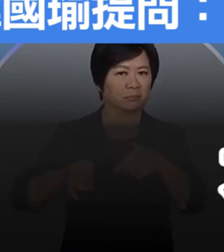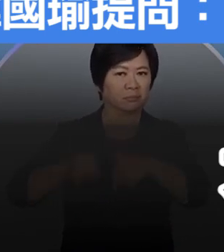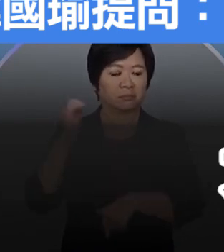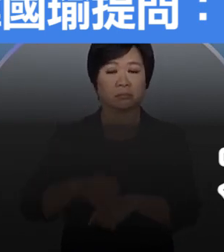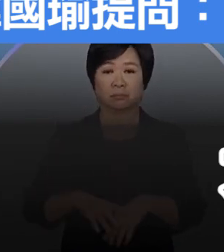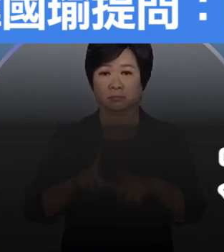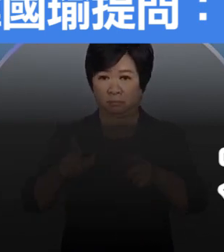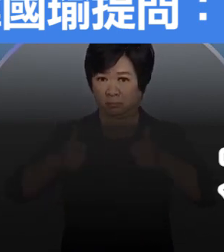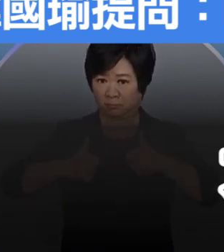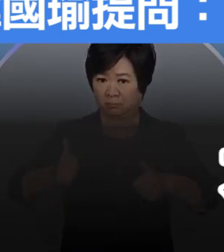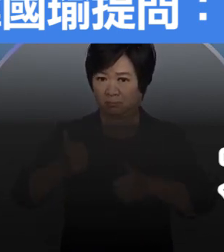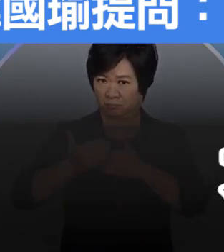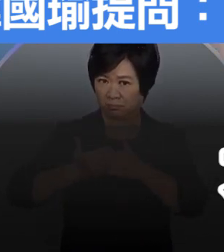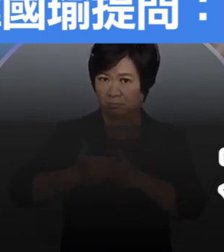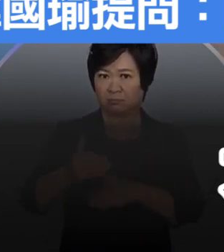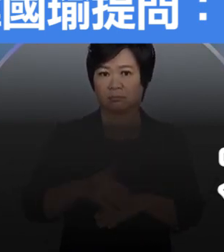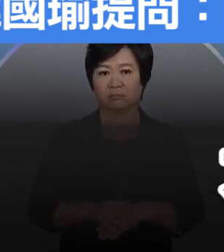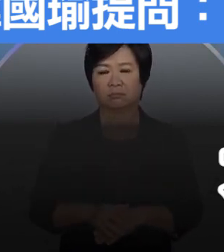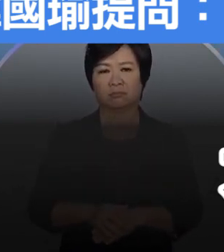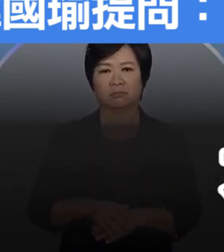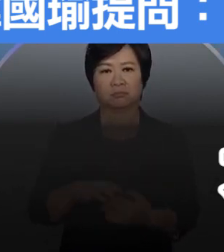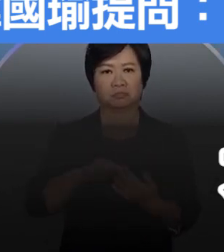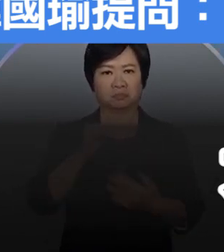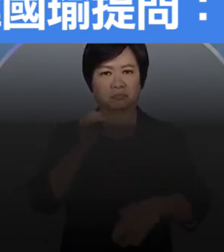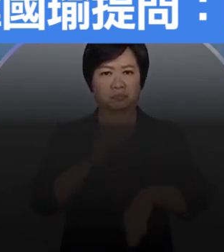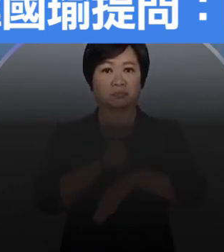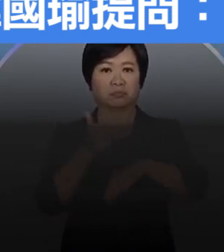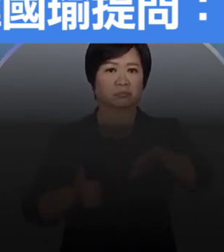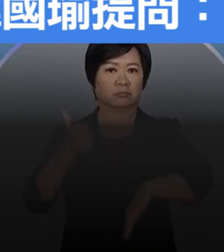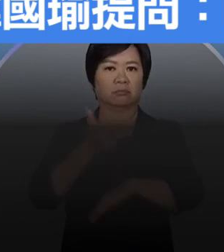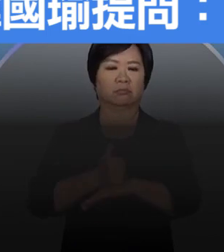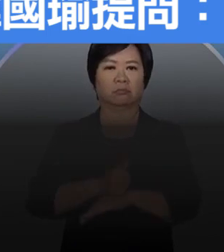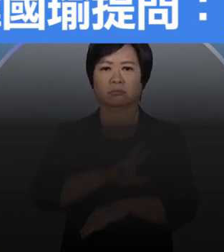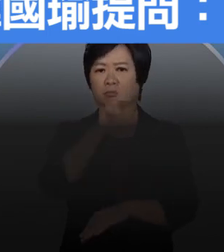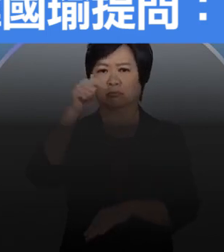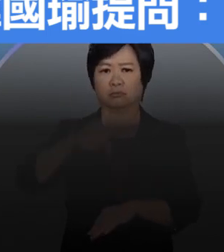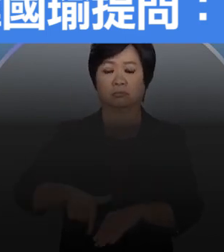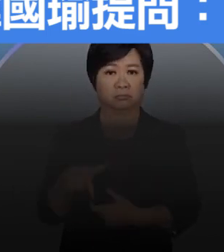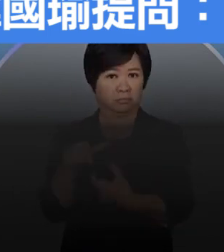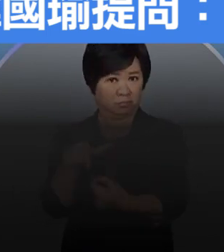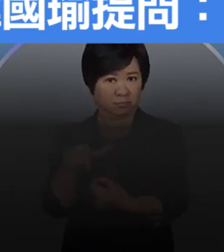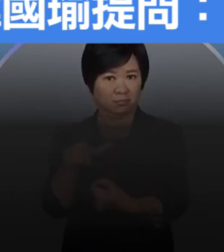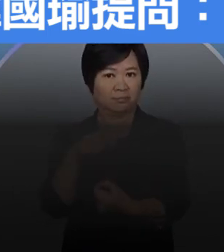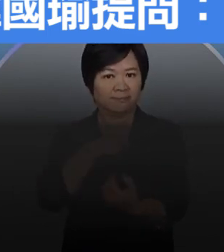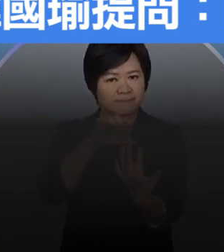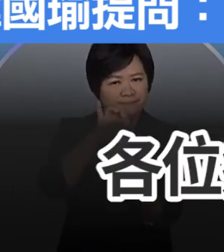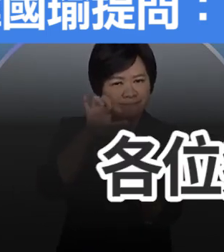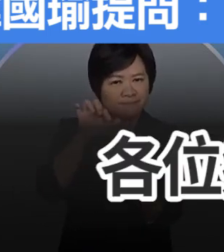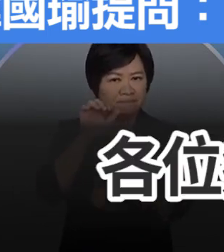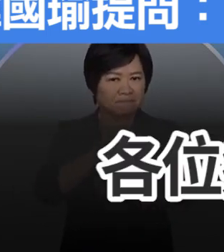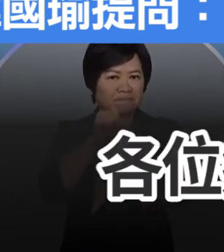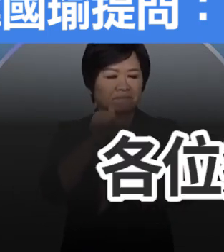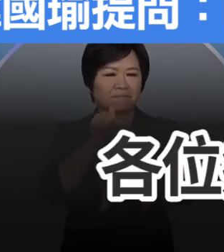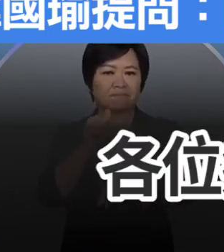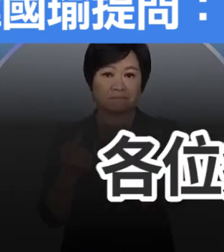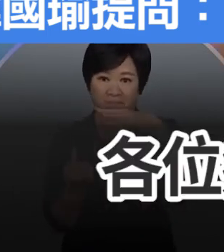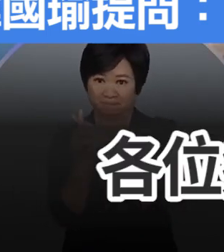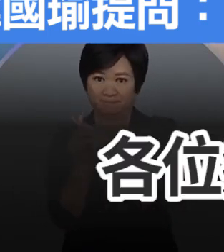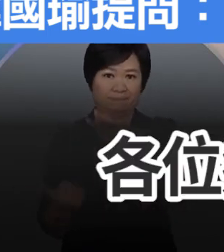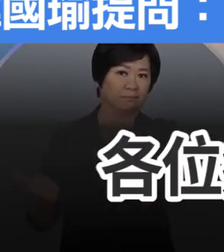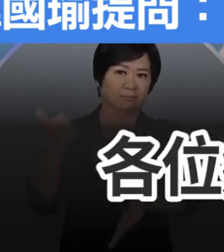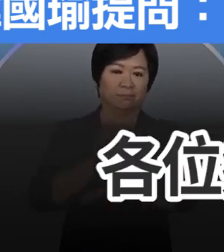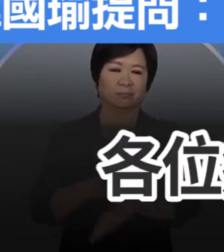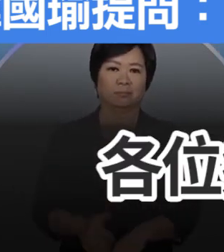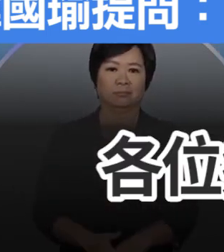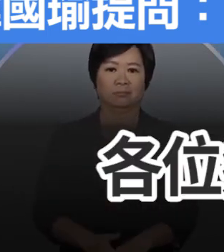也，选贤与能嘛，天下为公要选贤与能。各位乡亲啊，